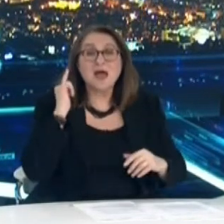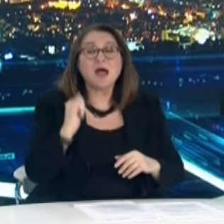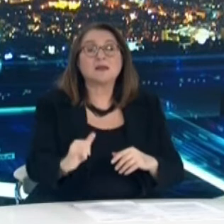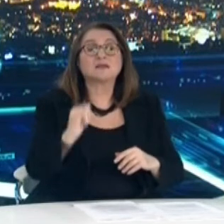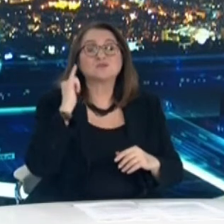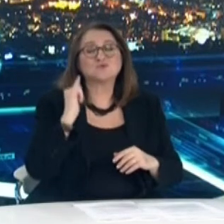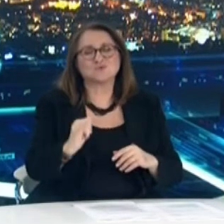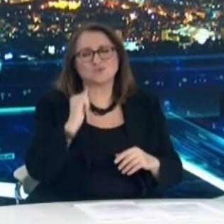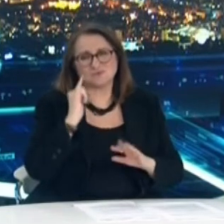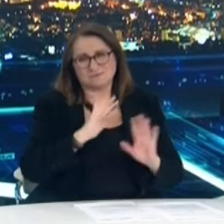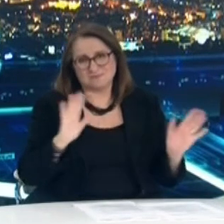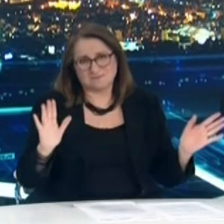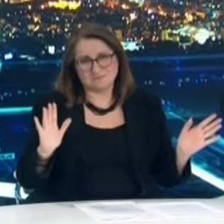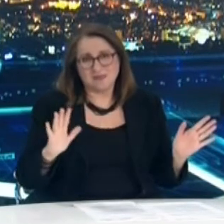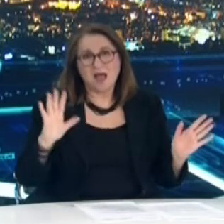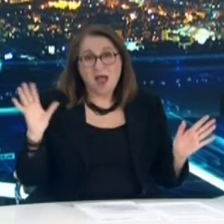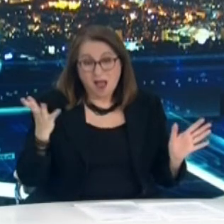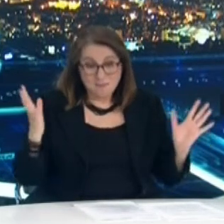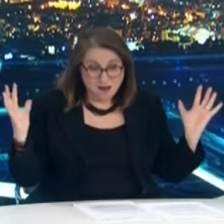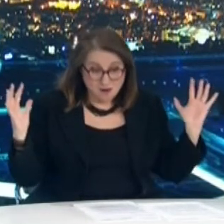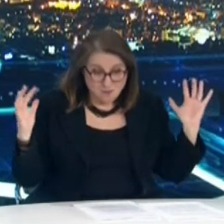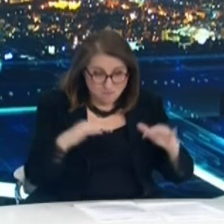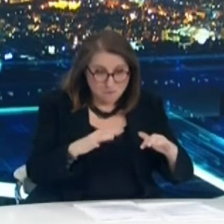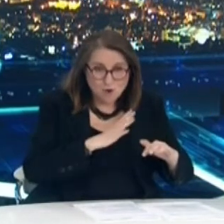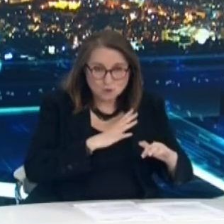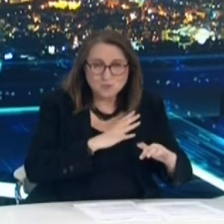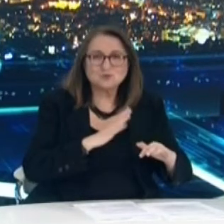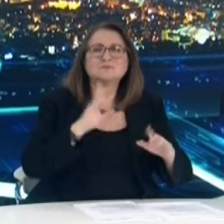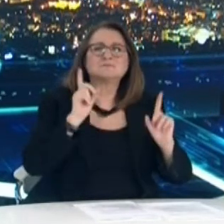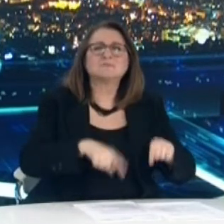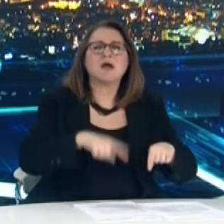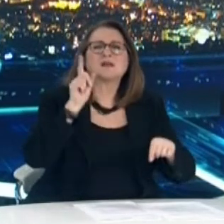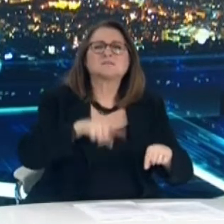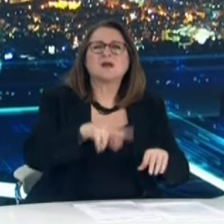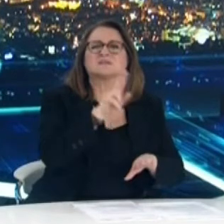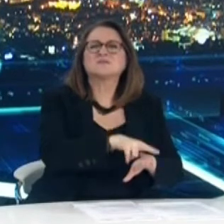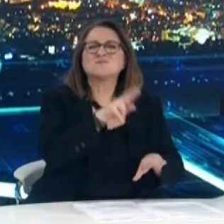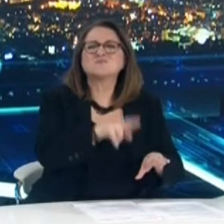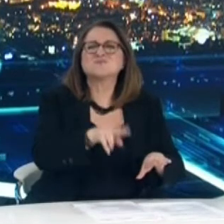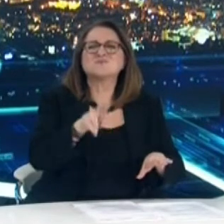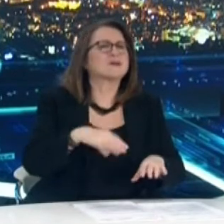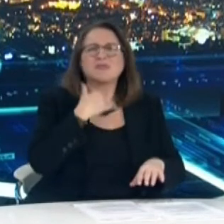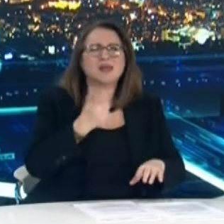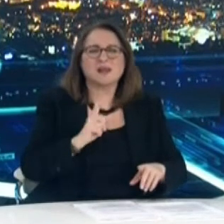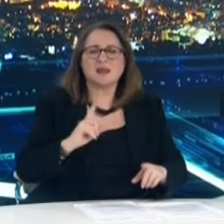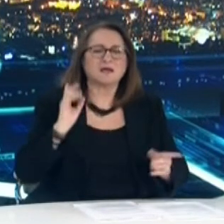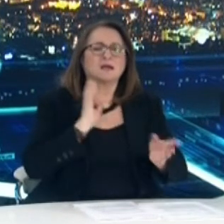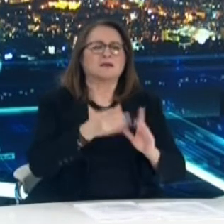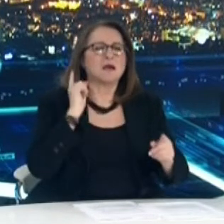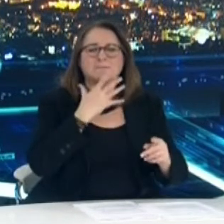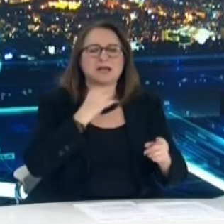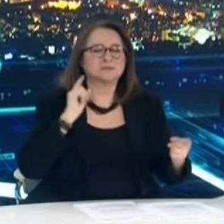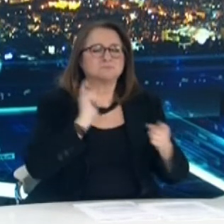μας να ανοίξουν κάποιες δραστηριότητες. Νομίζω ότι αυτό που περιμένουμε δεν είναι να δούμε, είναι να δούμε κατά κύριο